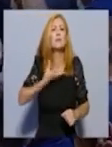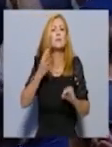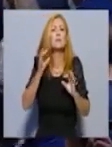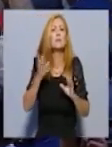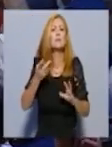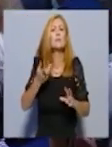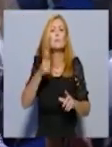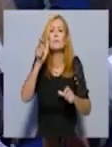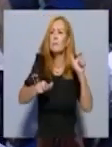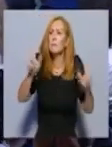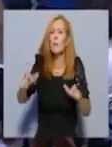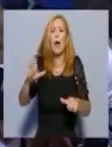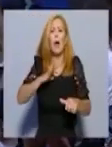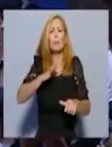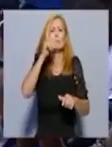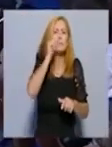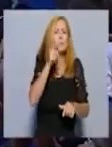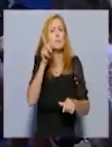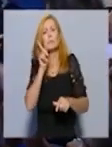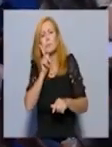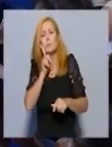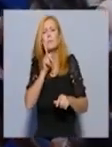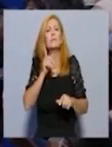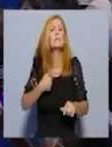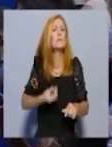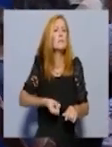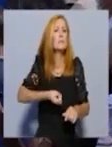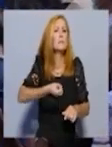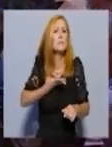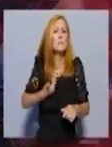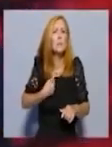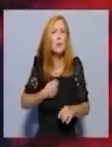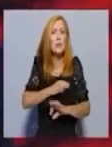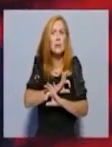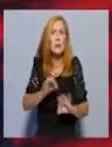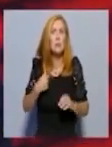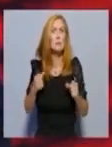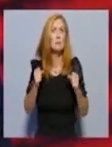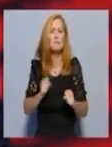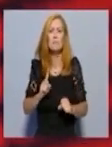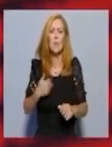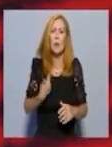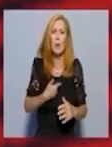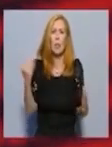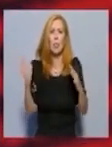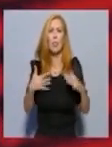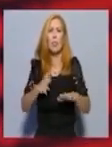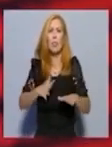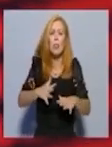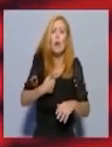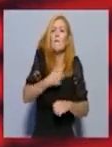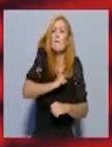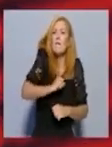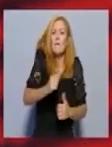το κράτος, τη χρηματοδότηση του Εθνικού Συστήματος Υγείας, την παιδεία και την ενίσχυση του πλουραλισμού. Ξεκάθαρες απαντήσεις